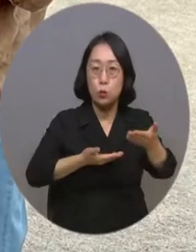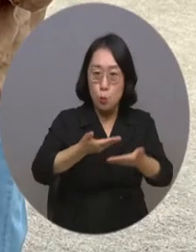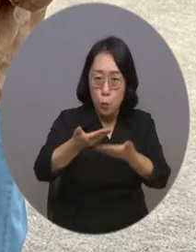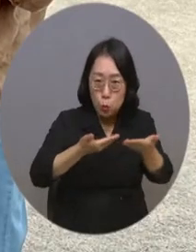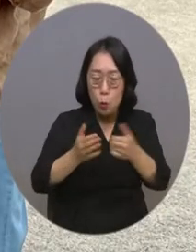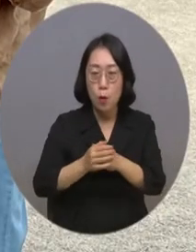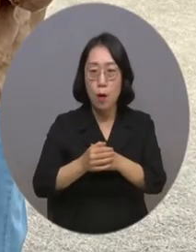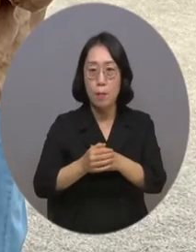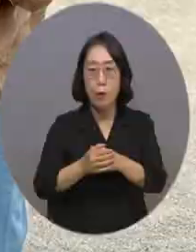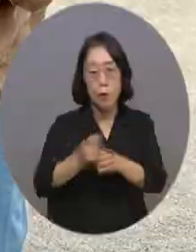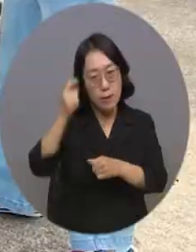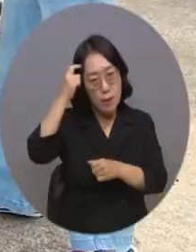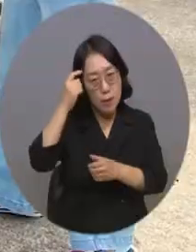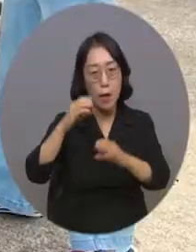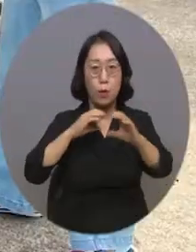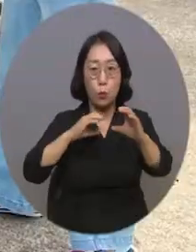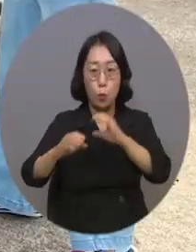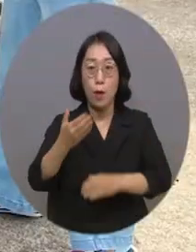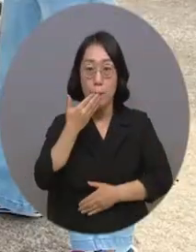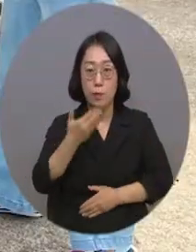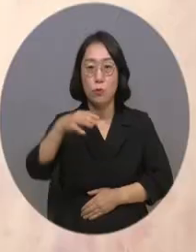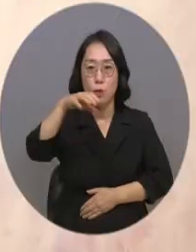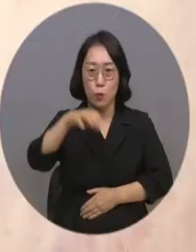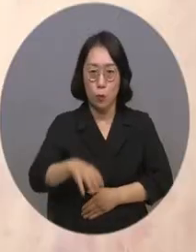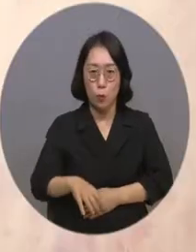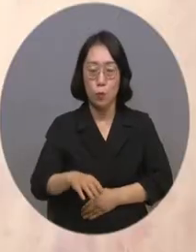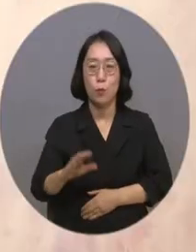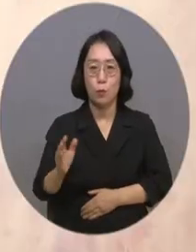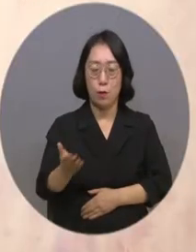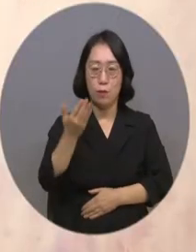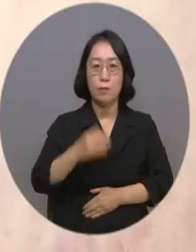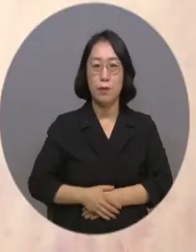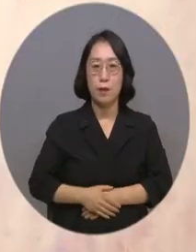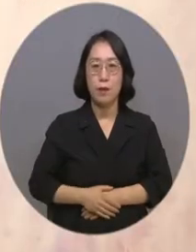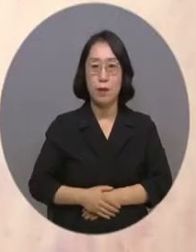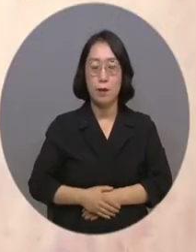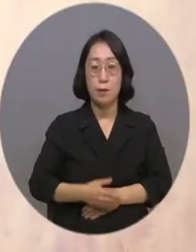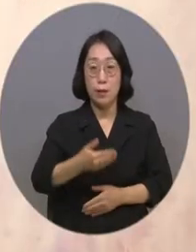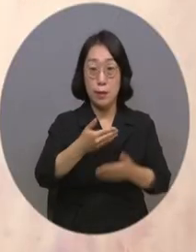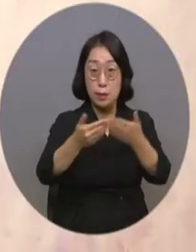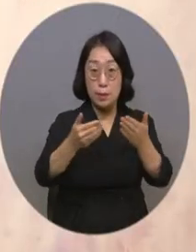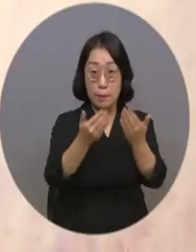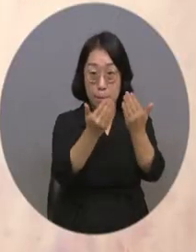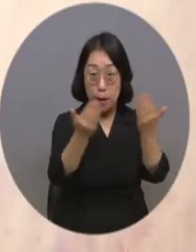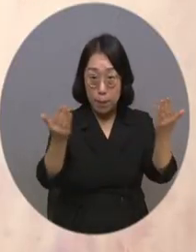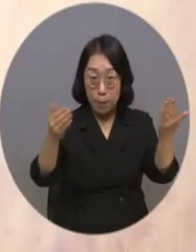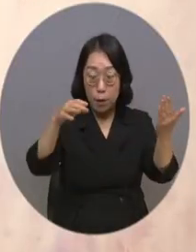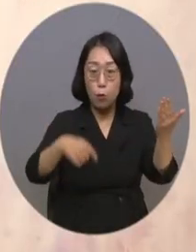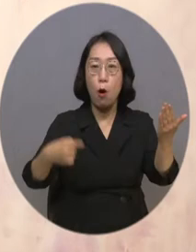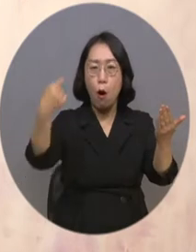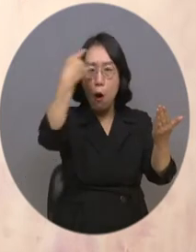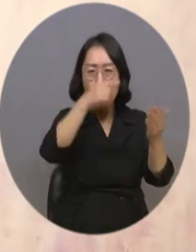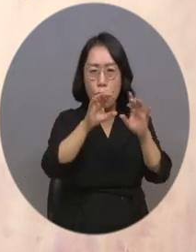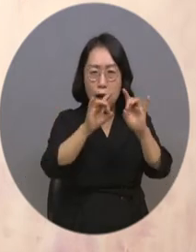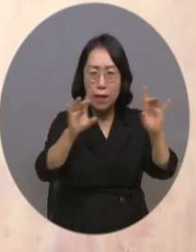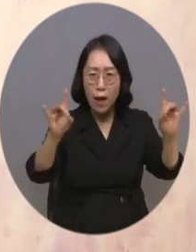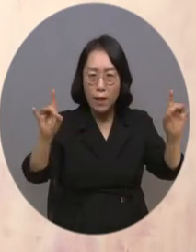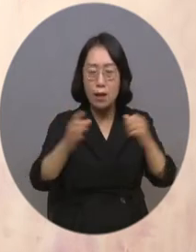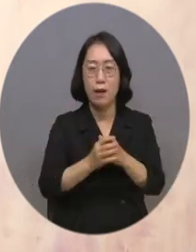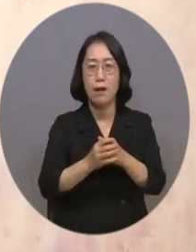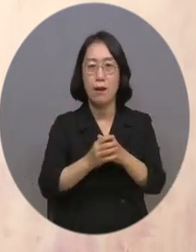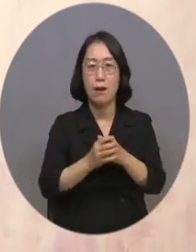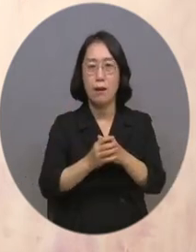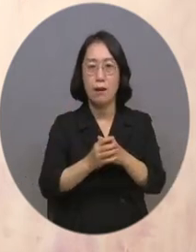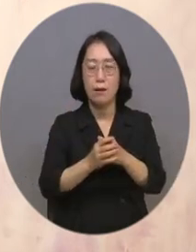교감하는 자리가 돼 그 의미를 더했습니다. 이번 전시회는 한 사람 한 사람 얼굴에서 묻어나는 마을